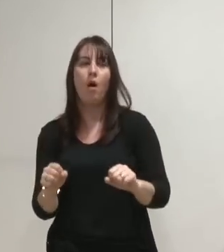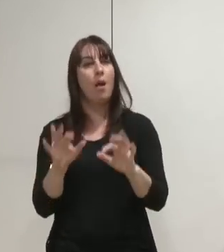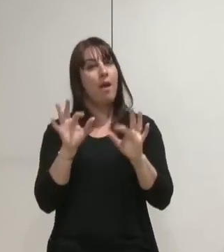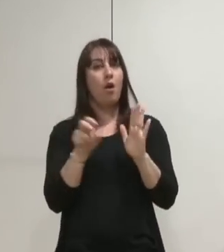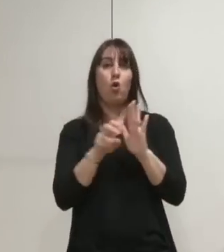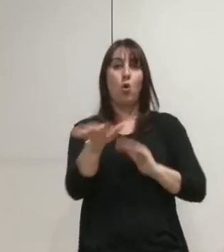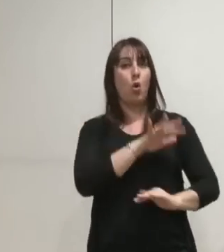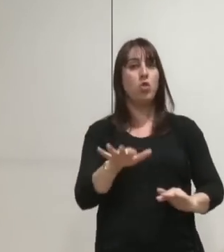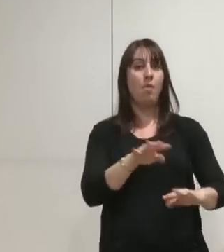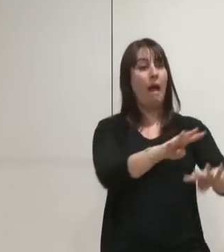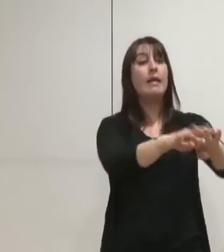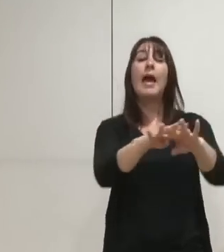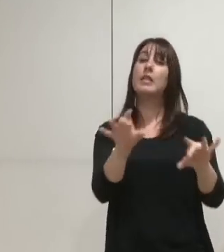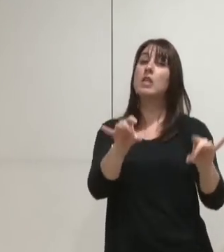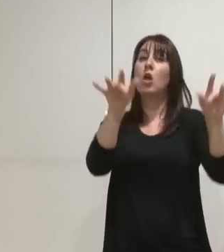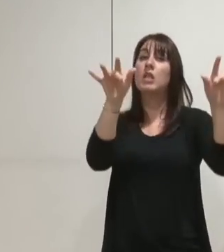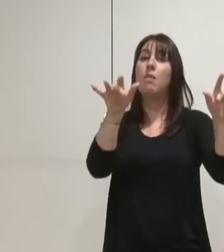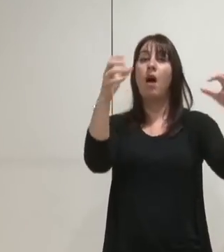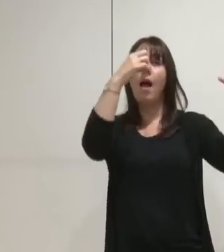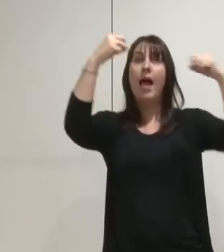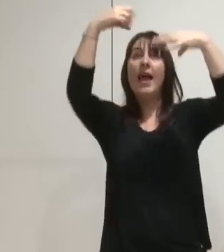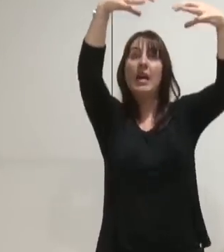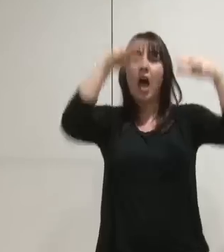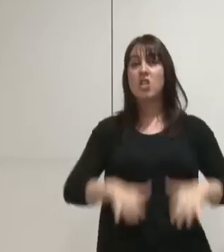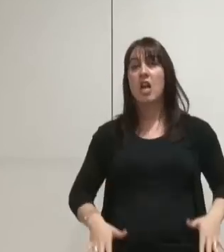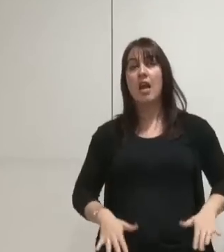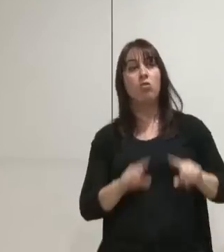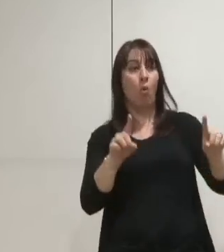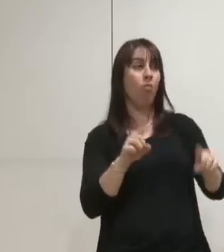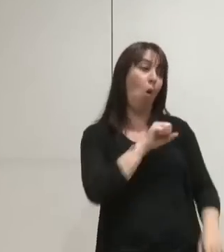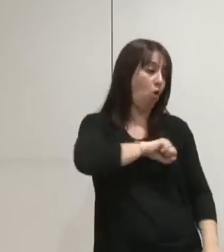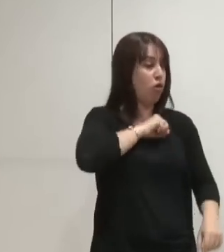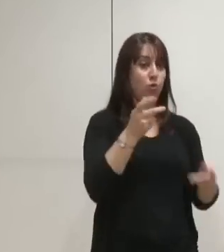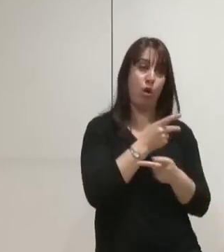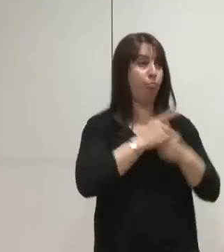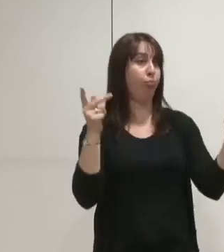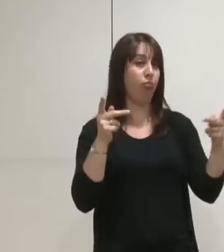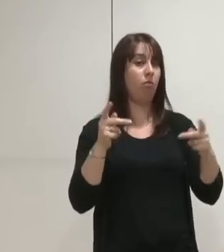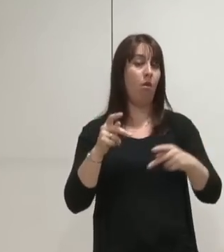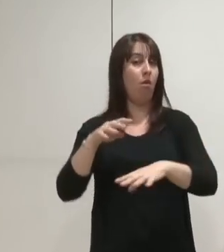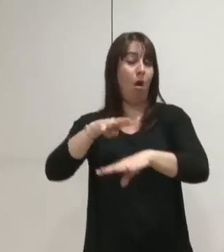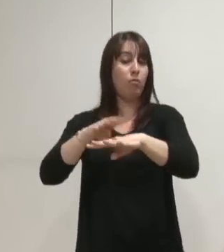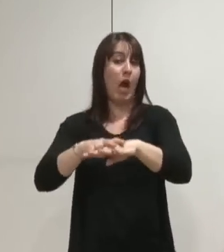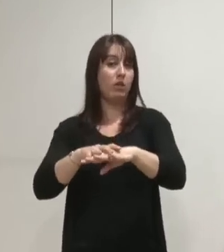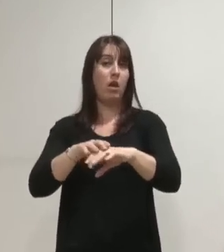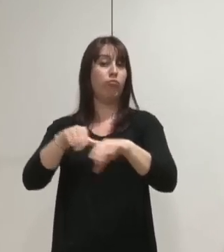général c'est pas l'éclairage qui gêne les délinquants je suis désolé de vous le dire mais c'est hélas la vérité alors